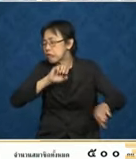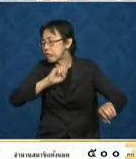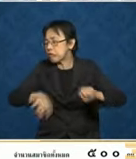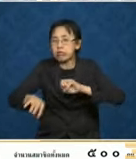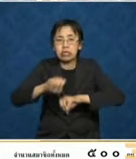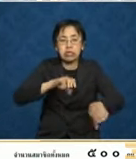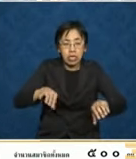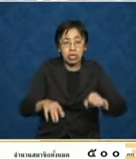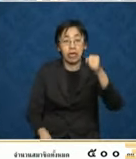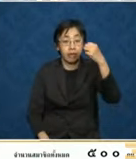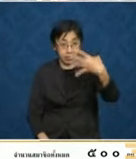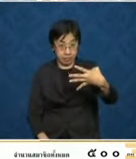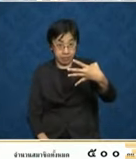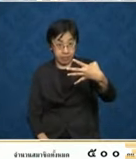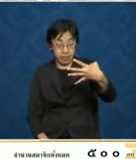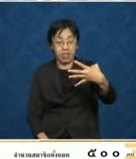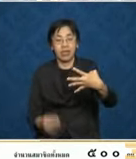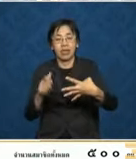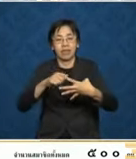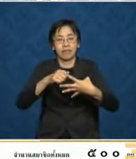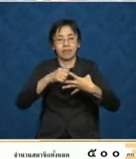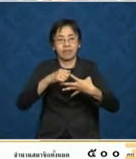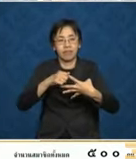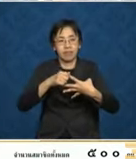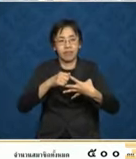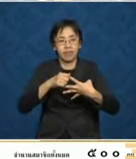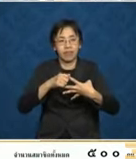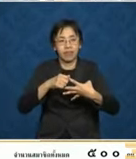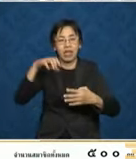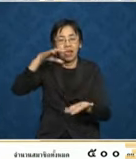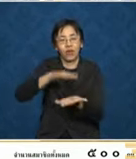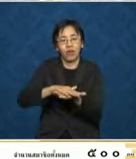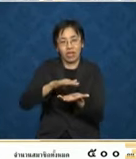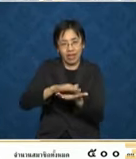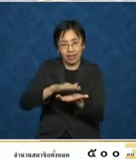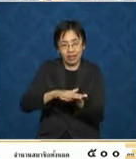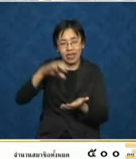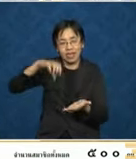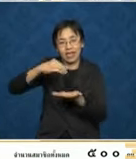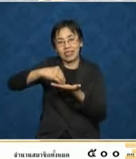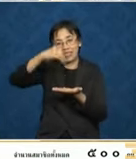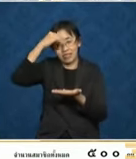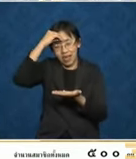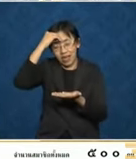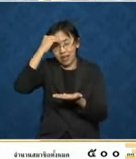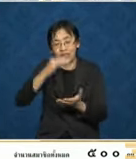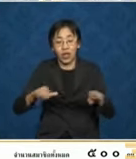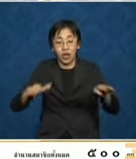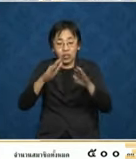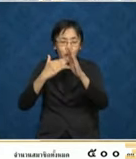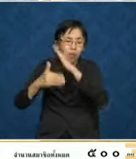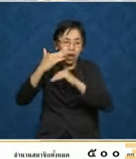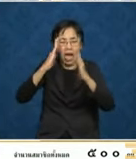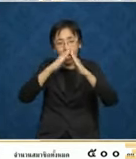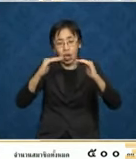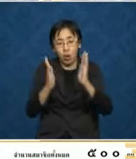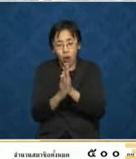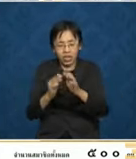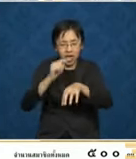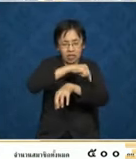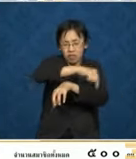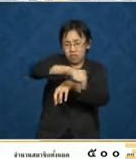กอบไปด้วย4ส่วนด้วยกันครับส่วนที่1ครับคือขยะจากสถานศึกษาครับสถานศึกษาโดยรอบพื้นที่มรดกโลกคงไม่มีเว